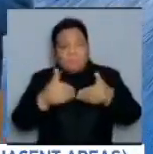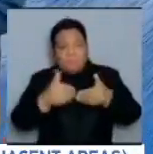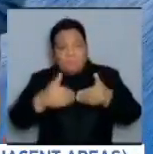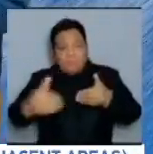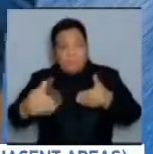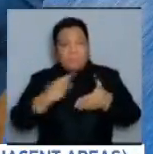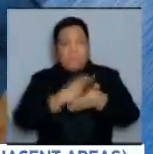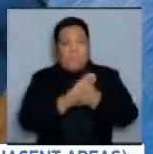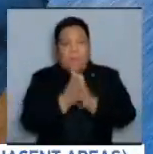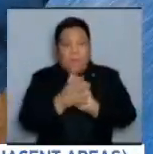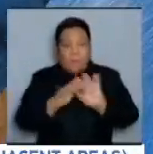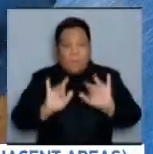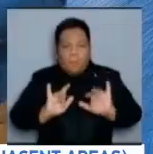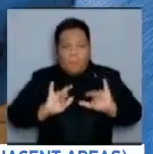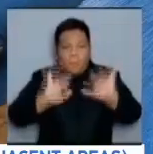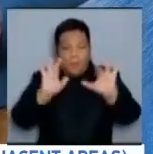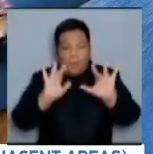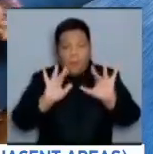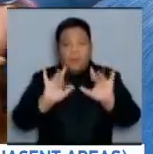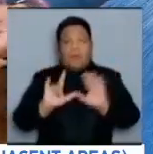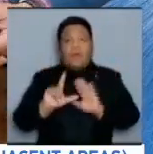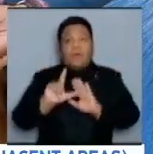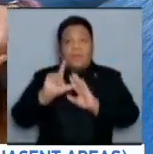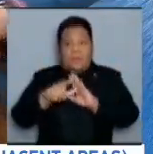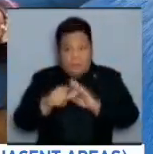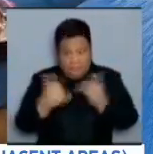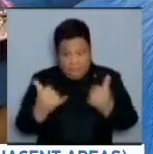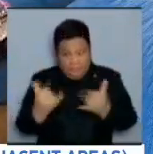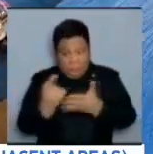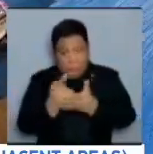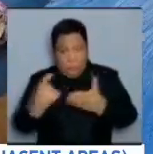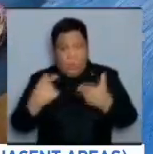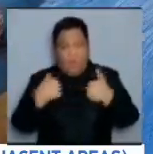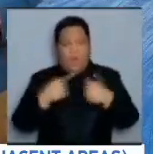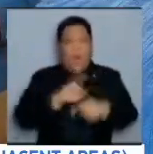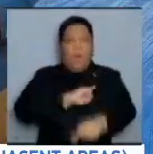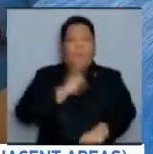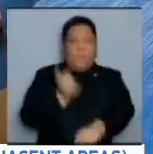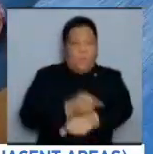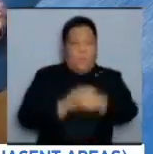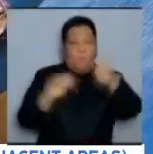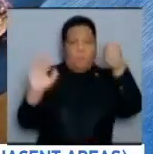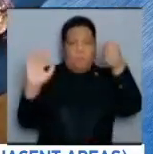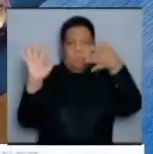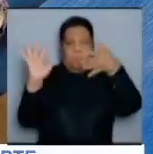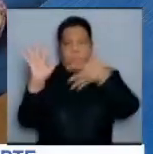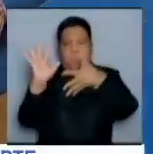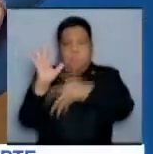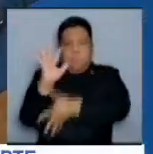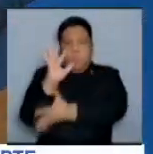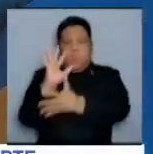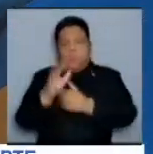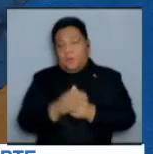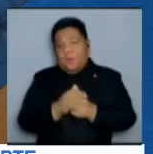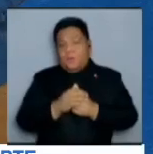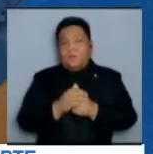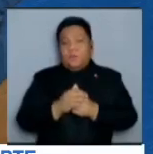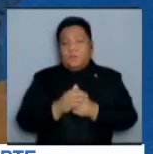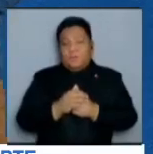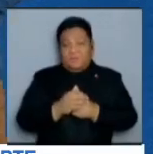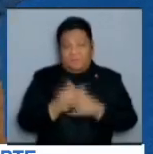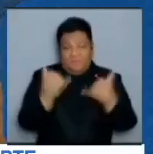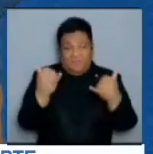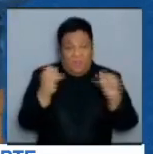naman bago matapos ang linggo ng paglakas niya, no, yung tinatawag nating monsoon surge. At dahil sa malakas ang amihan, mataas pa rin ang